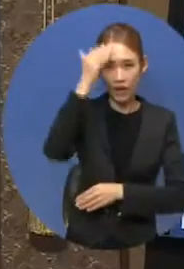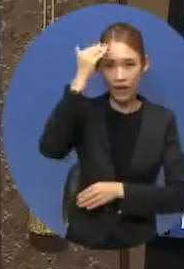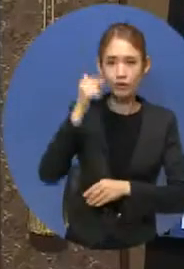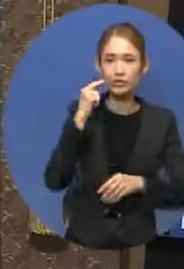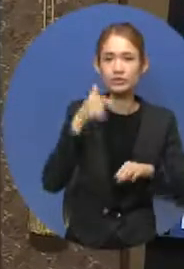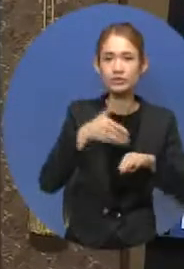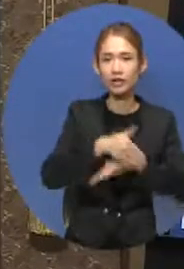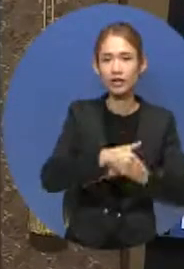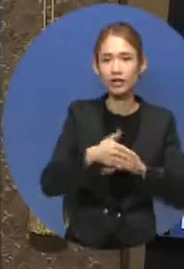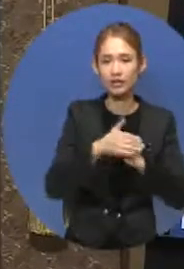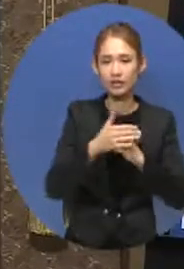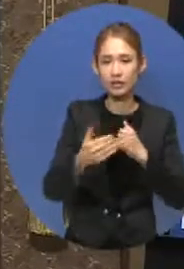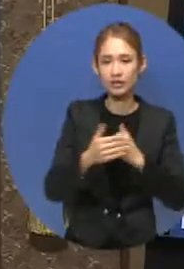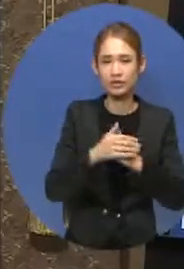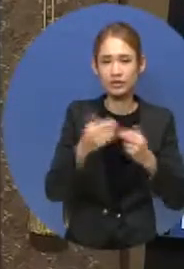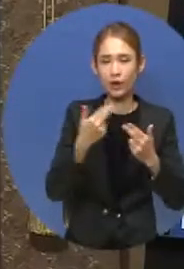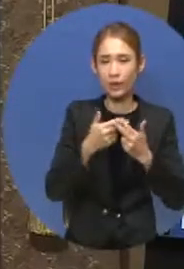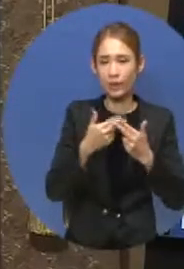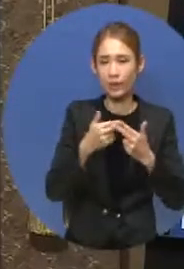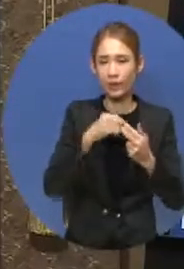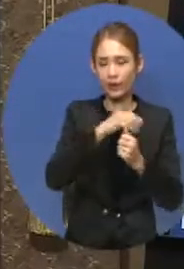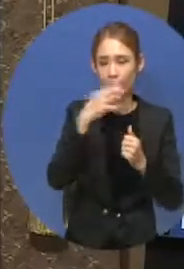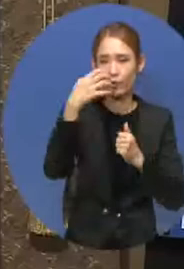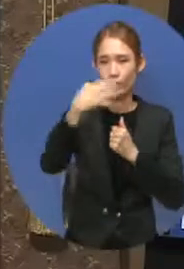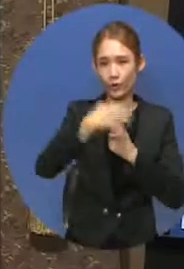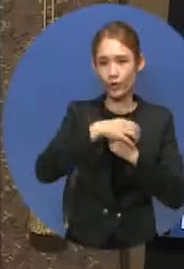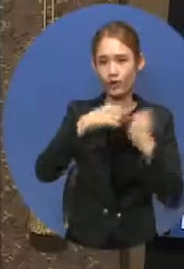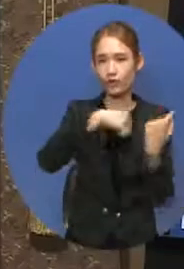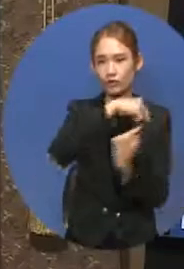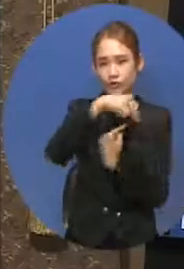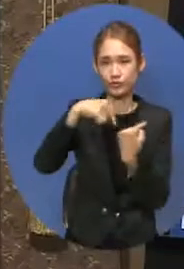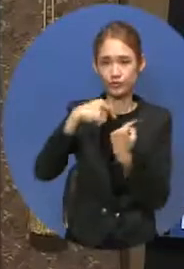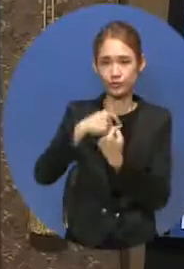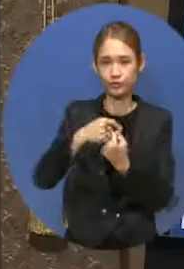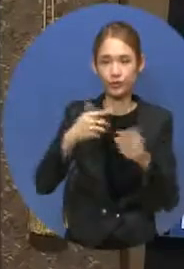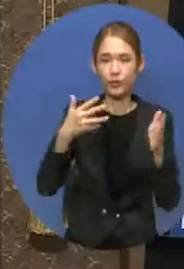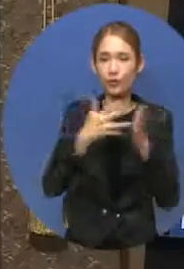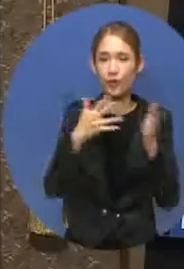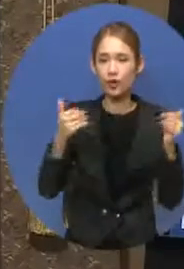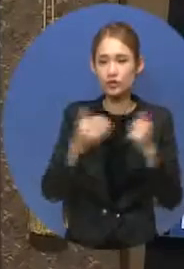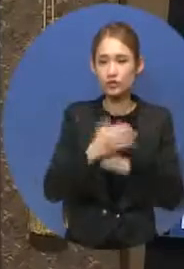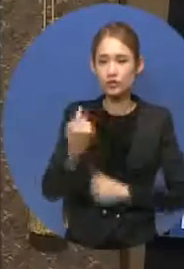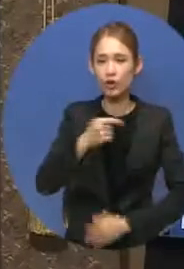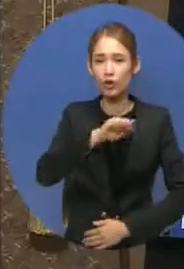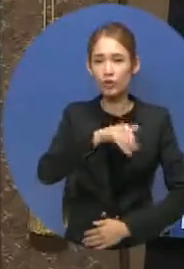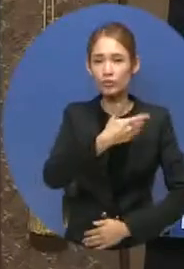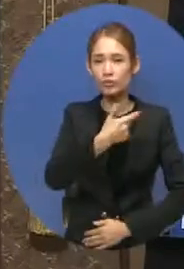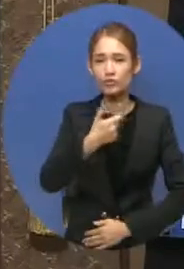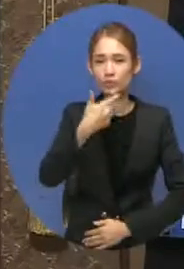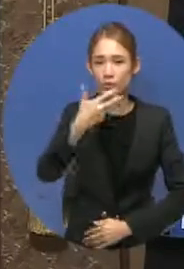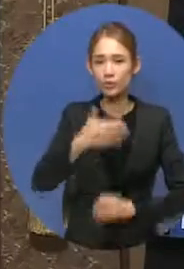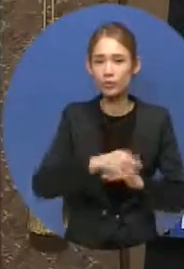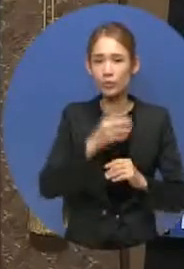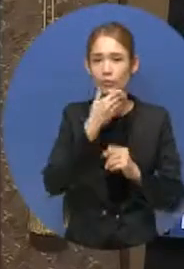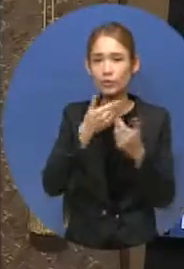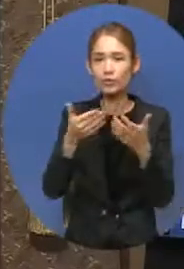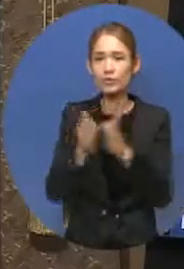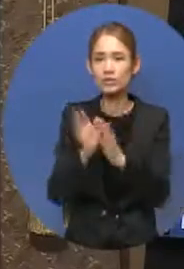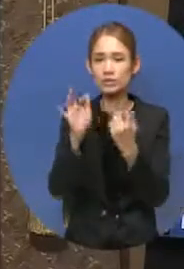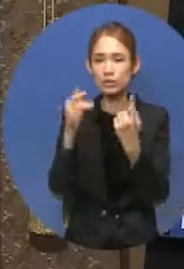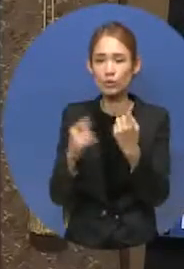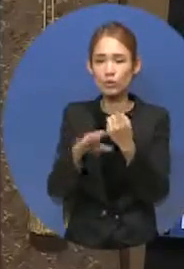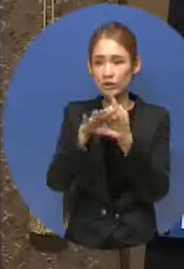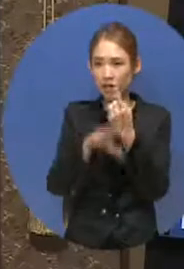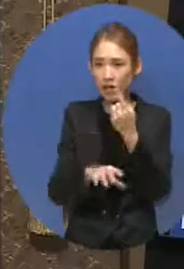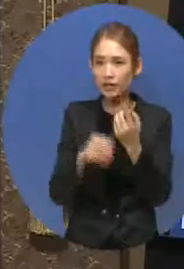한국지적발달장애인복지협회가 위탁 운영을 하고 있습니다. 네. 저희 법인은 1968년 보건복지부 2호 사단 법인으로